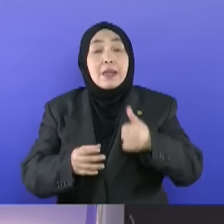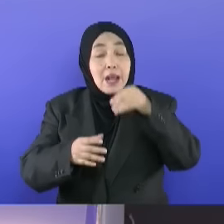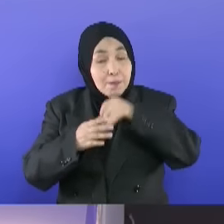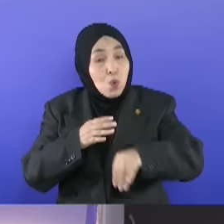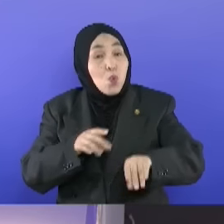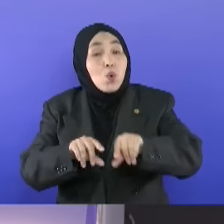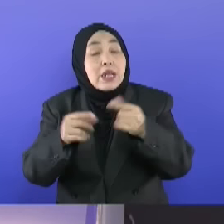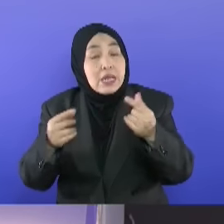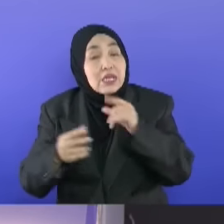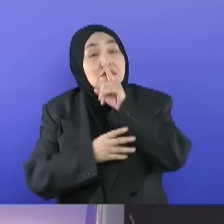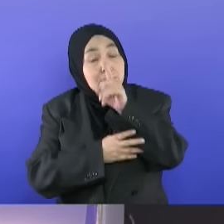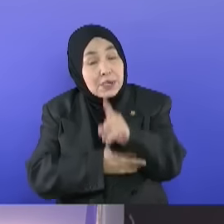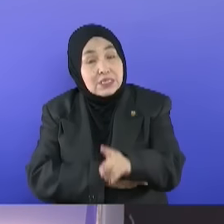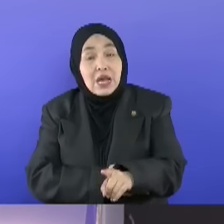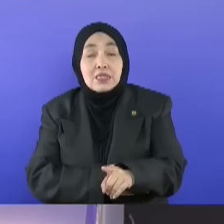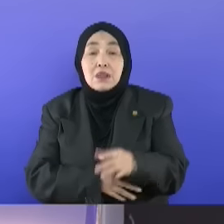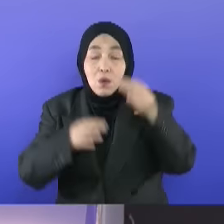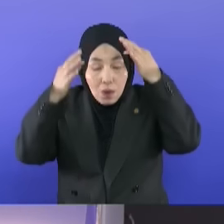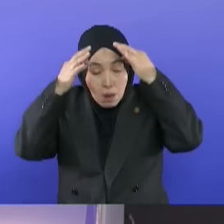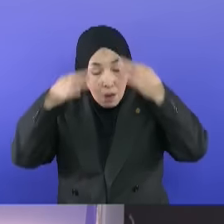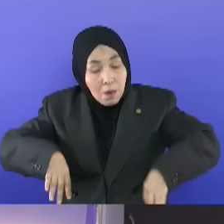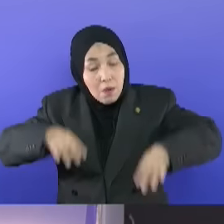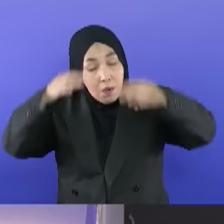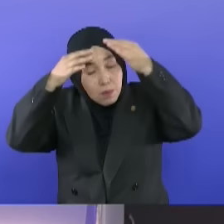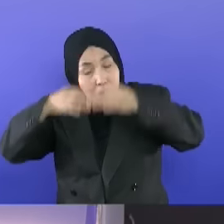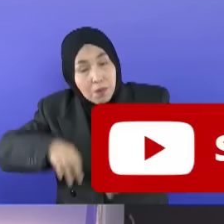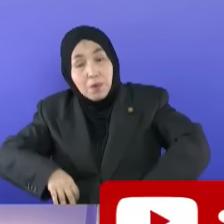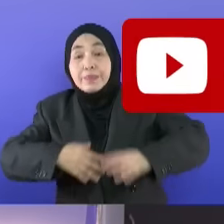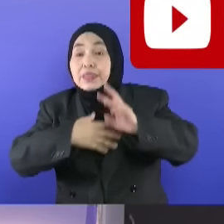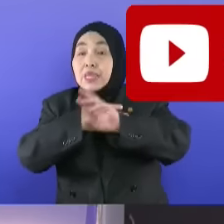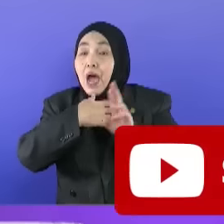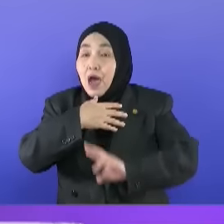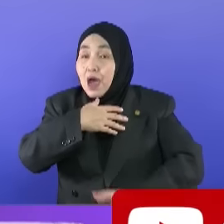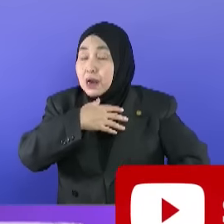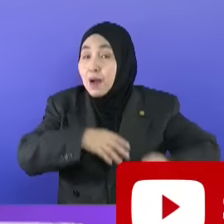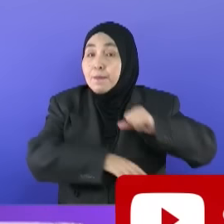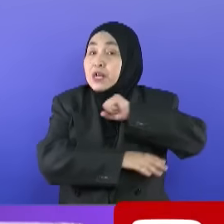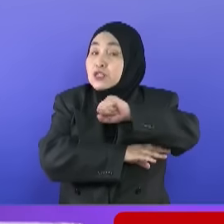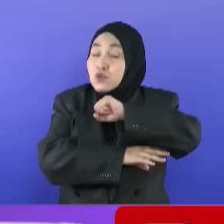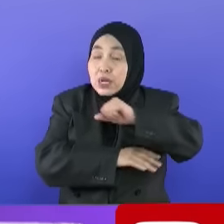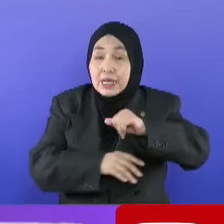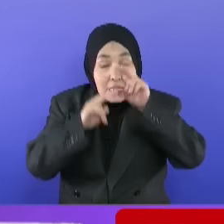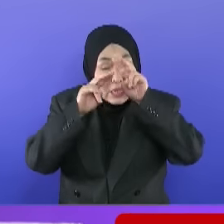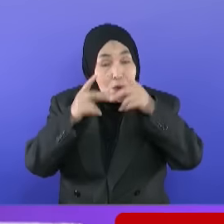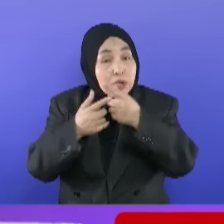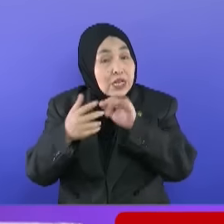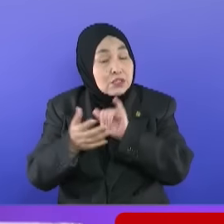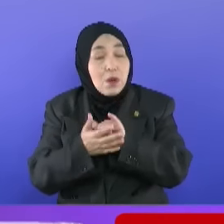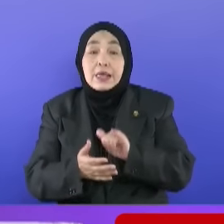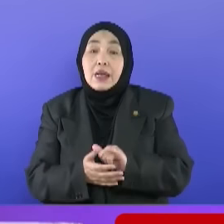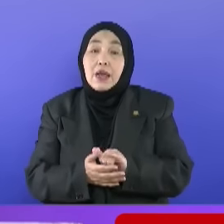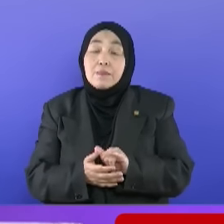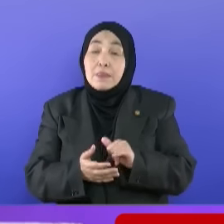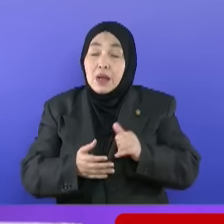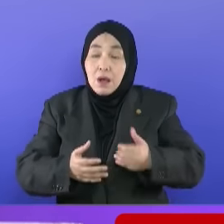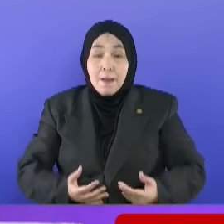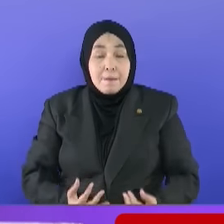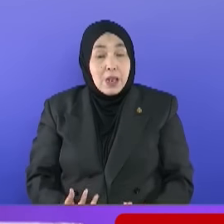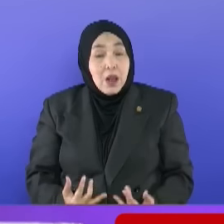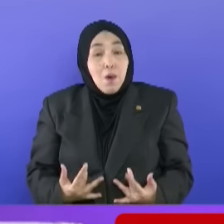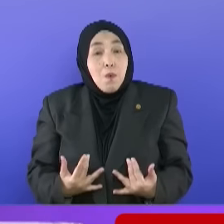ini sebenarnya adalah titik peluh darah perjuangan. Bila kita tengok dalam konteks begitu, itu yang akan menaikkan